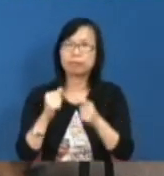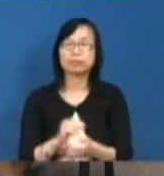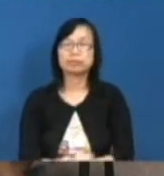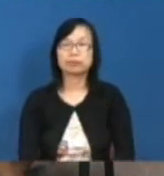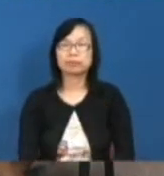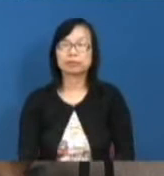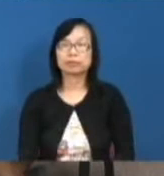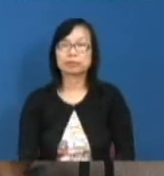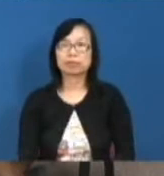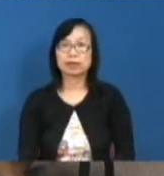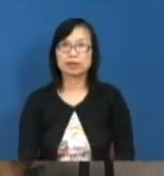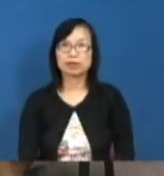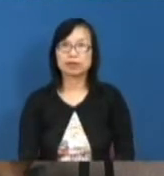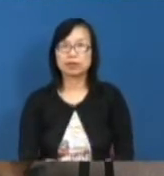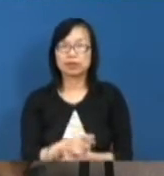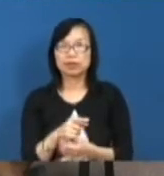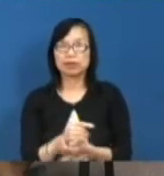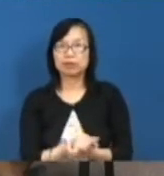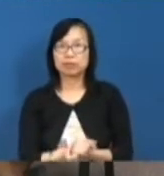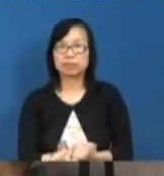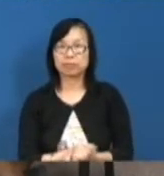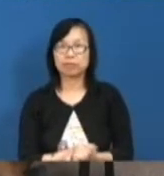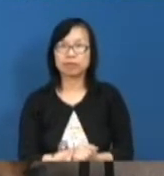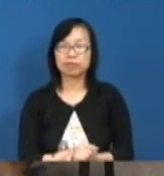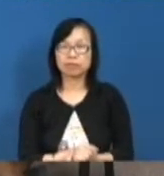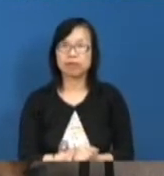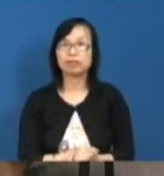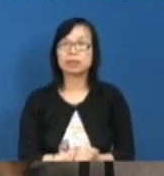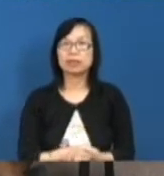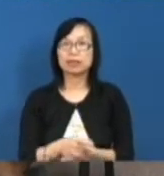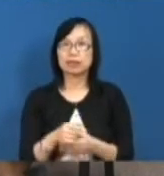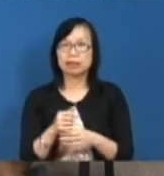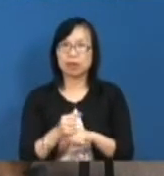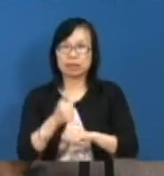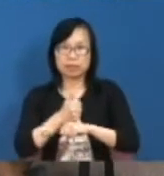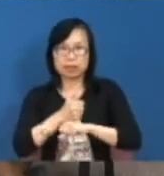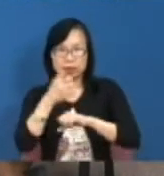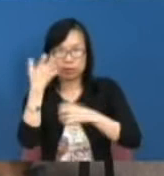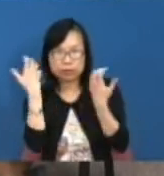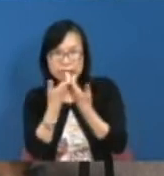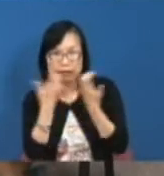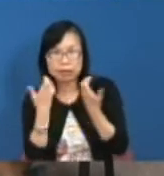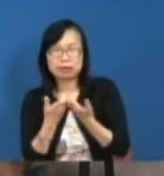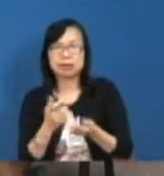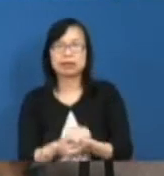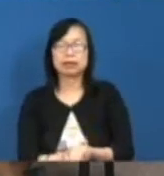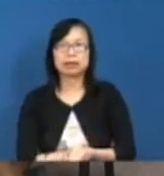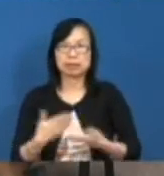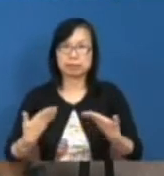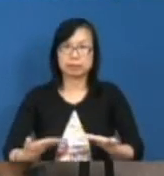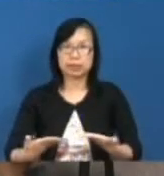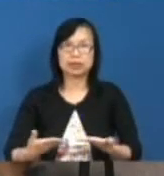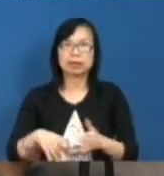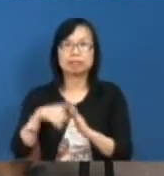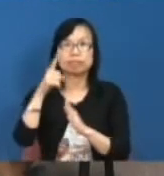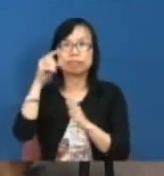即係點樣講啊？即係呢個機關算盡，諗住永遠不落嘅紅太陽，今日就已經落咗